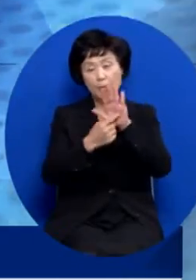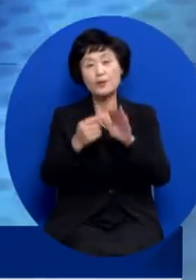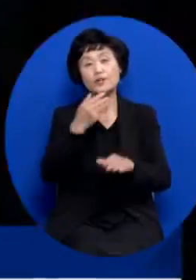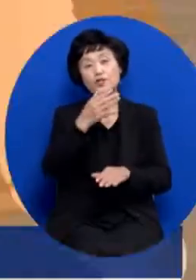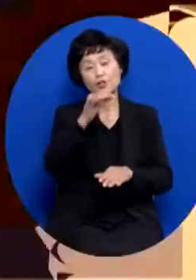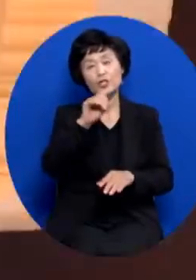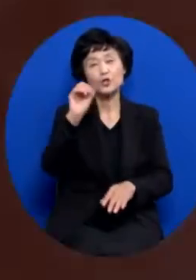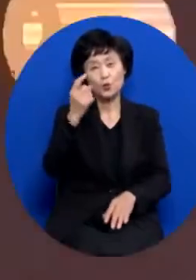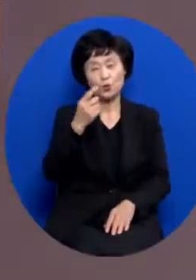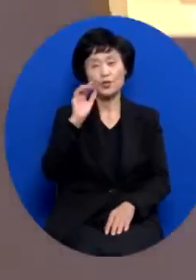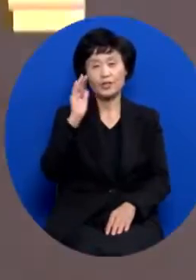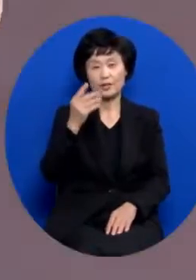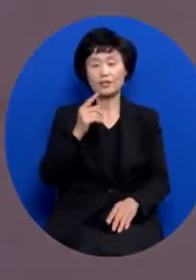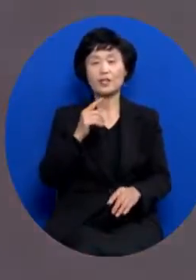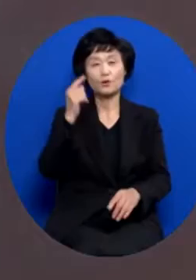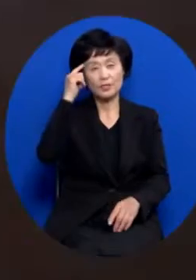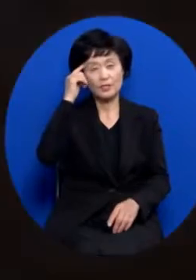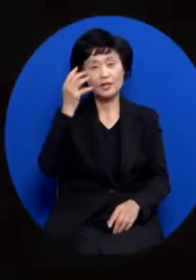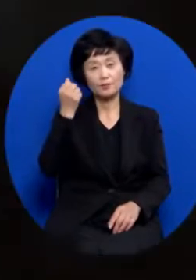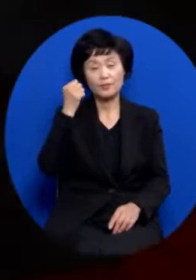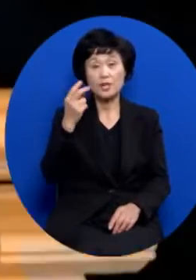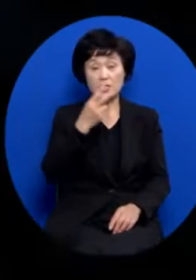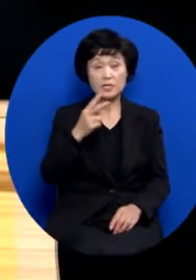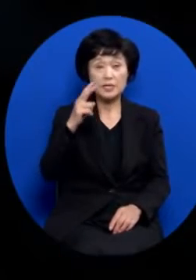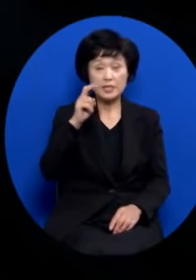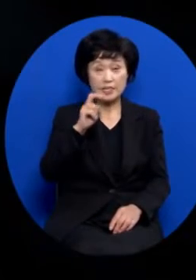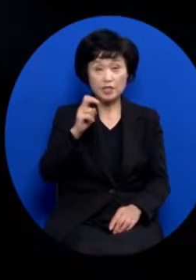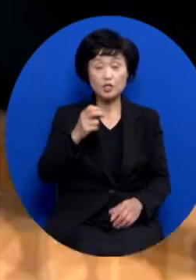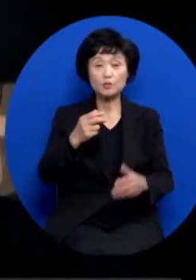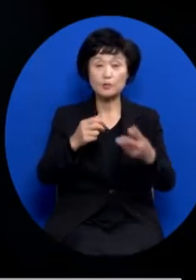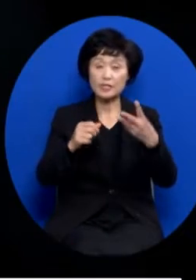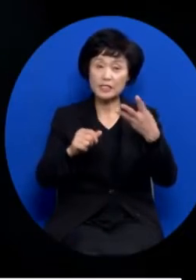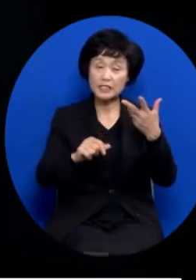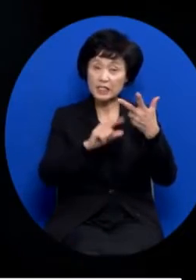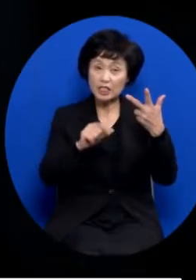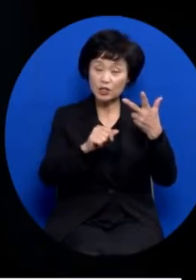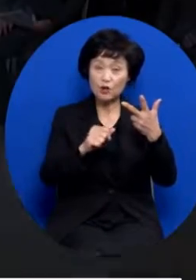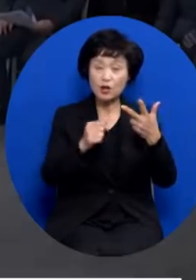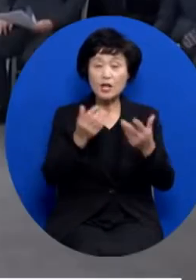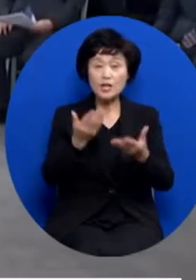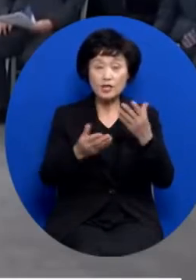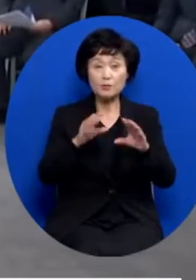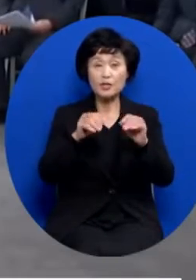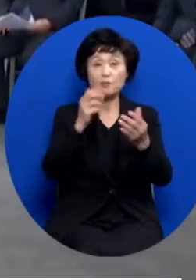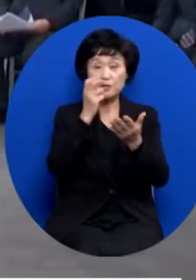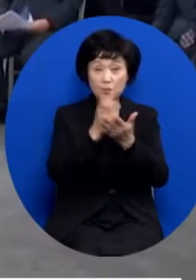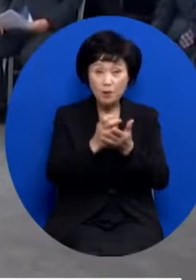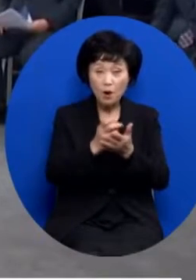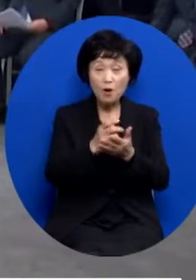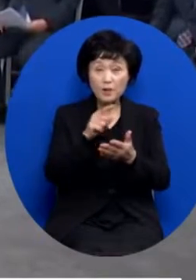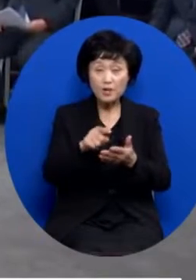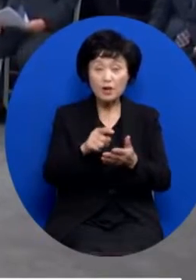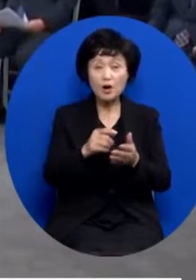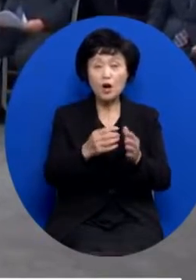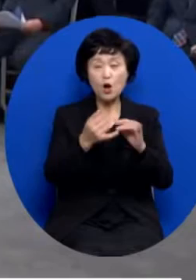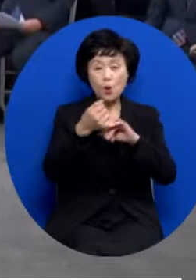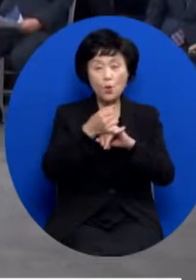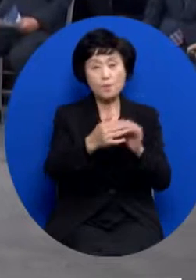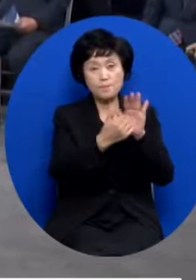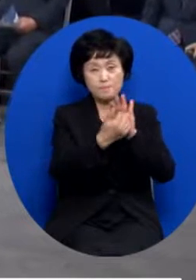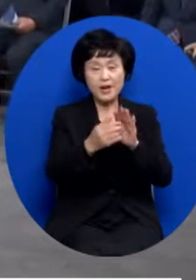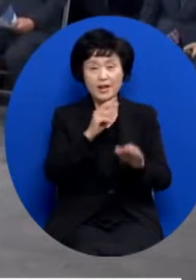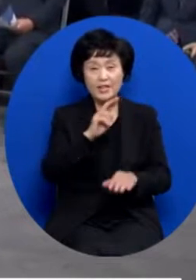생각합니다. 한편 CTS는 2020년 7월 포괄적 차별금지법 통과 반드시 막아야 한다는 주제로